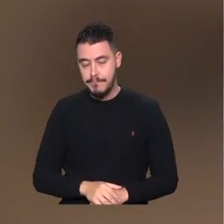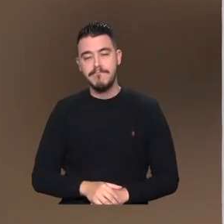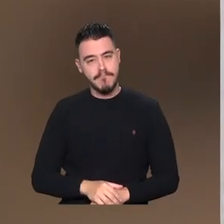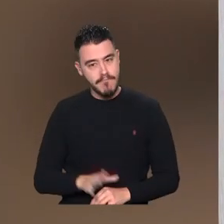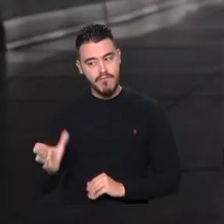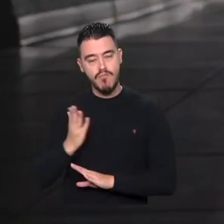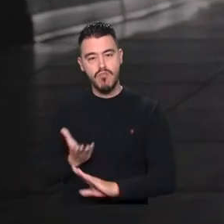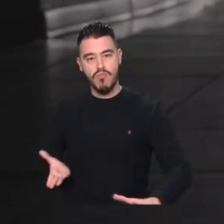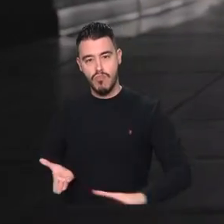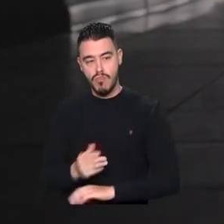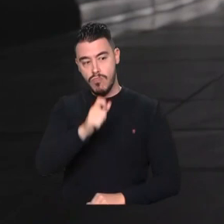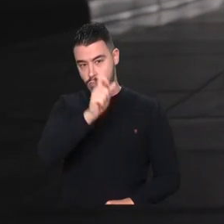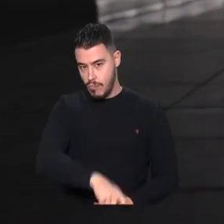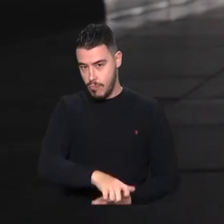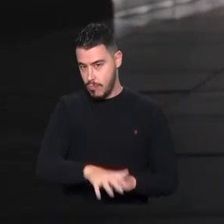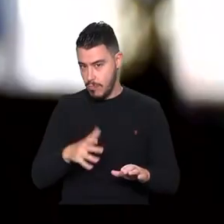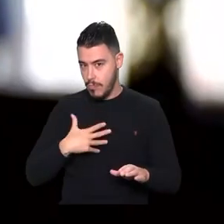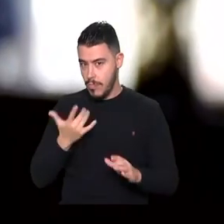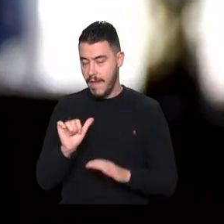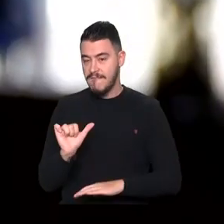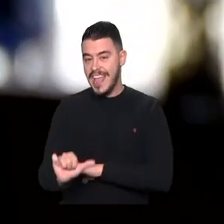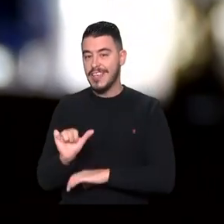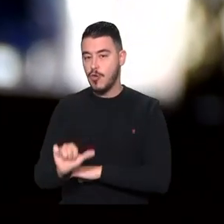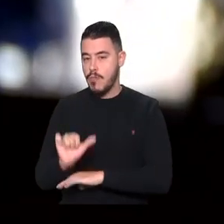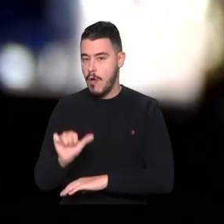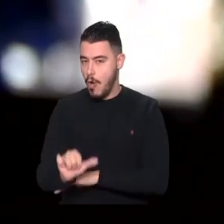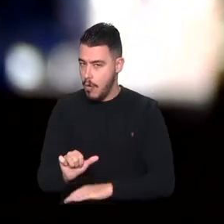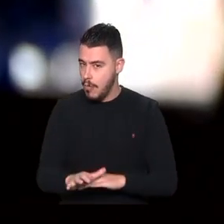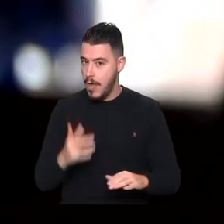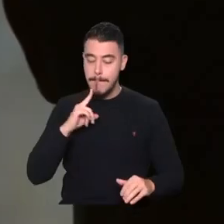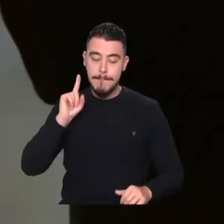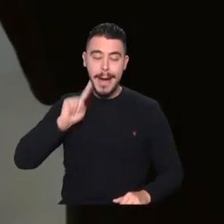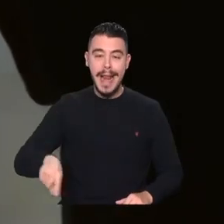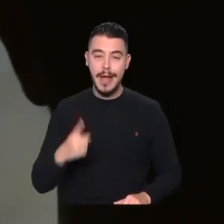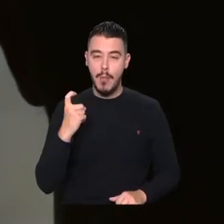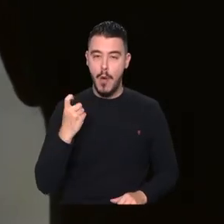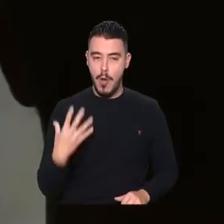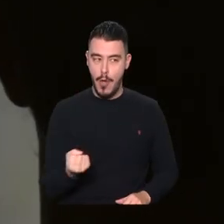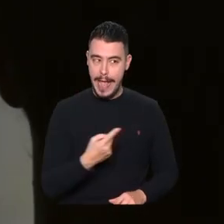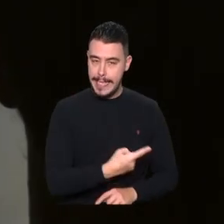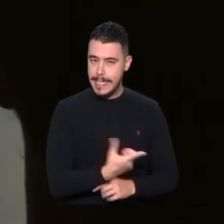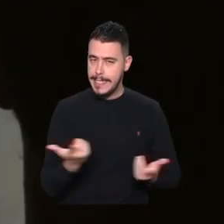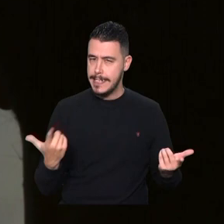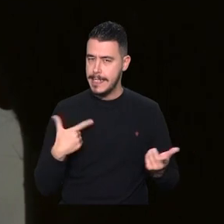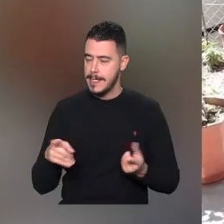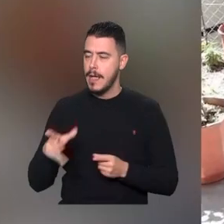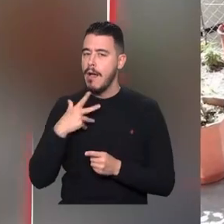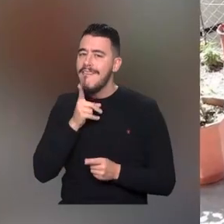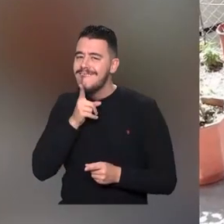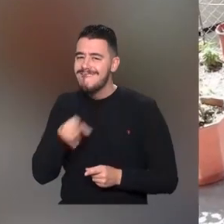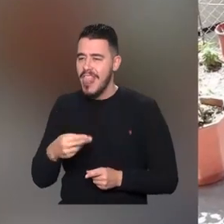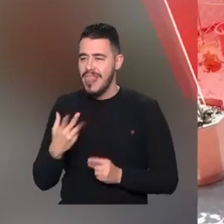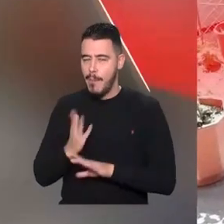βιασμό, γενετήσιες πράξεις μεταξύ συγγενών και παράνομη οπλοφορία, με την υπόθεση να βρίσκεται ακόμα στο στάδιο της ανάκρισης.